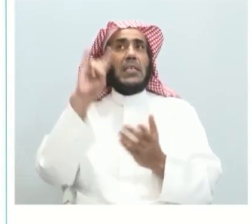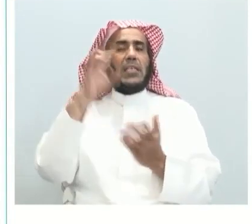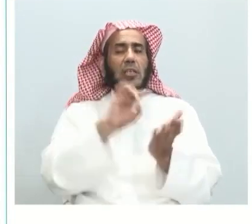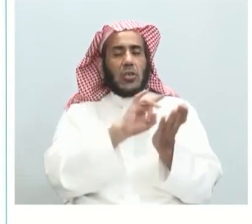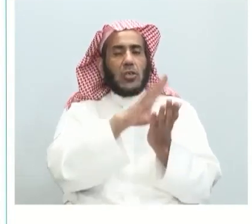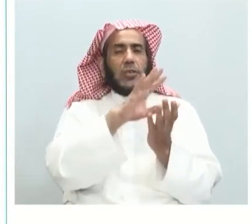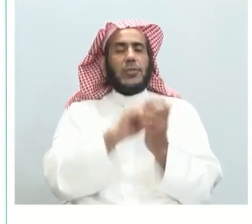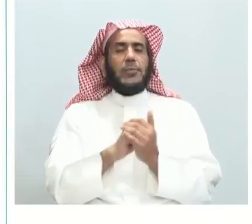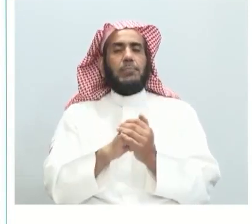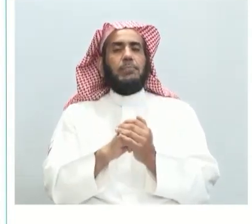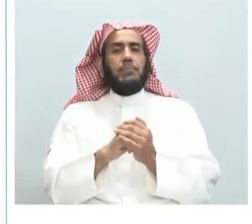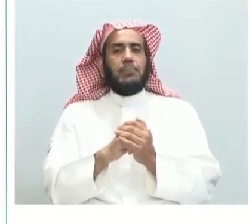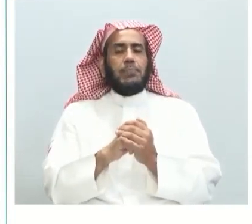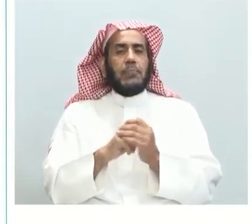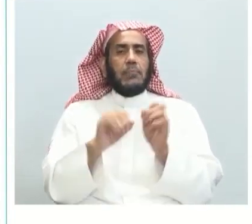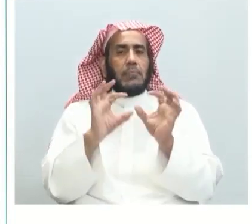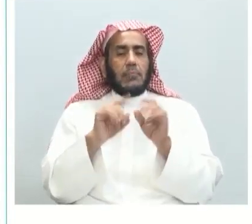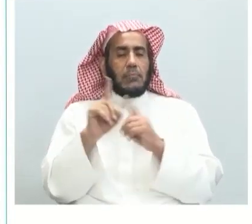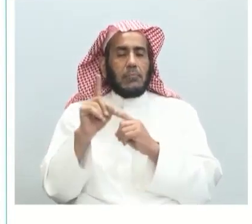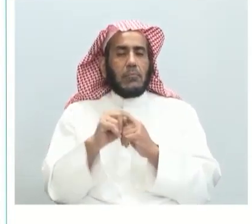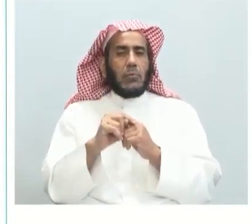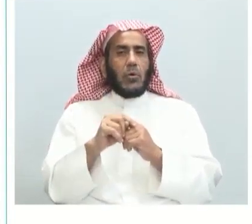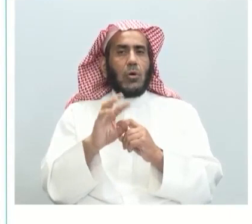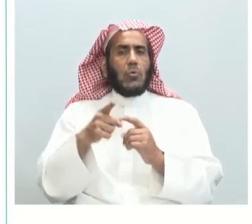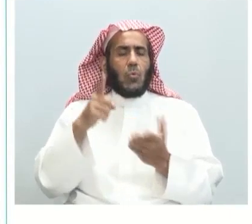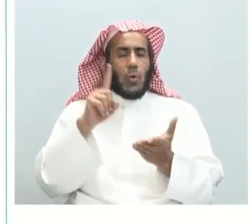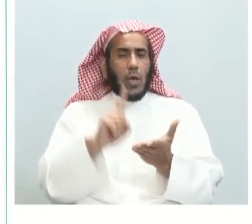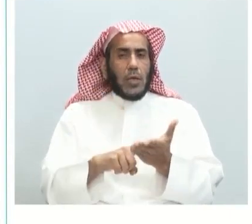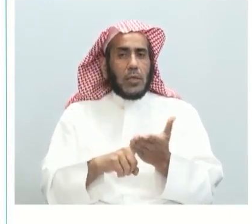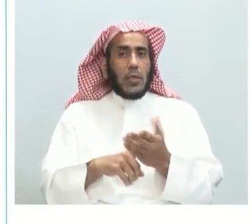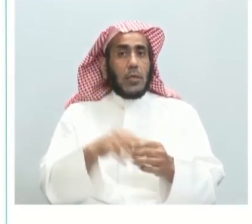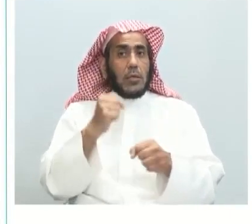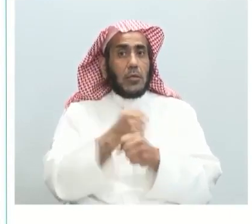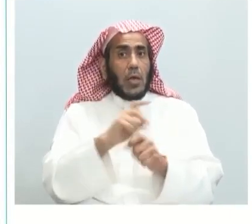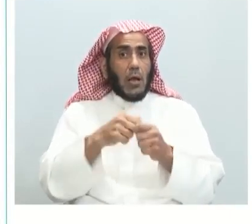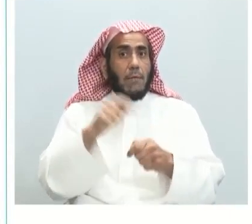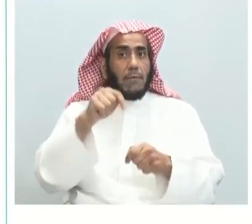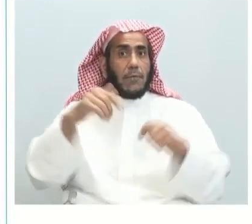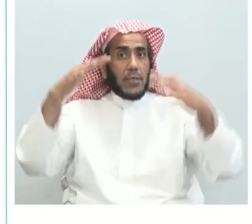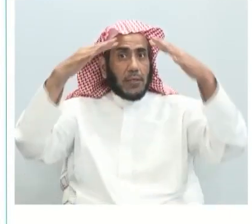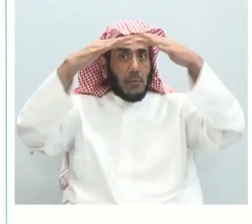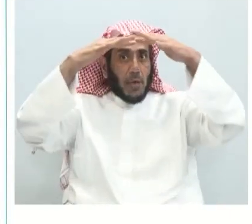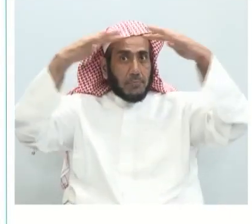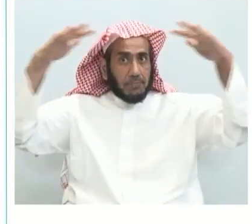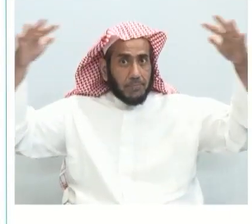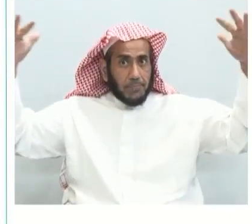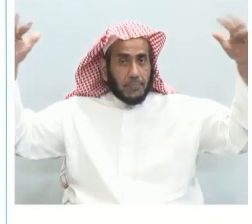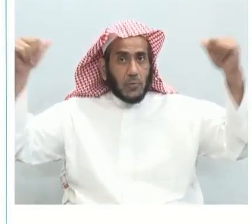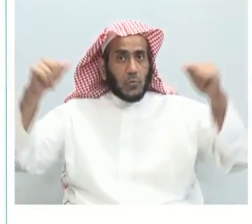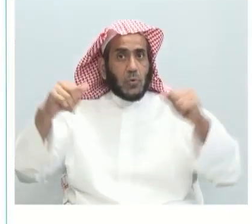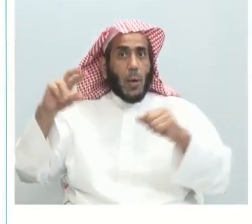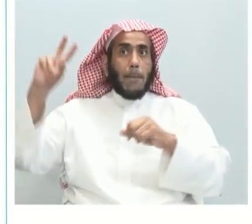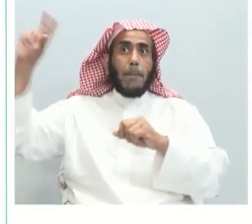الشيطان الرجيم ولقد جعلنا في السماء